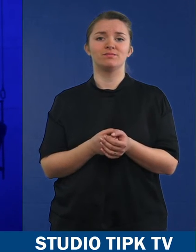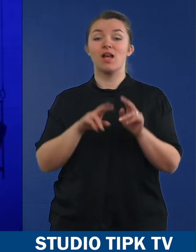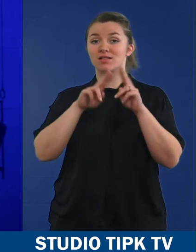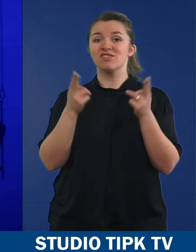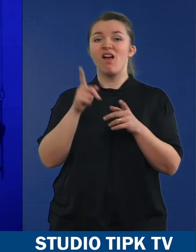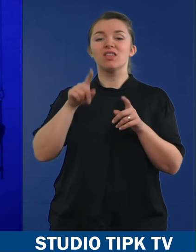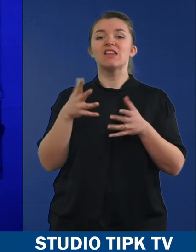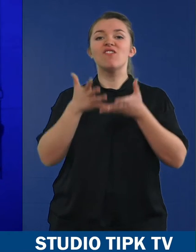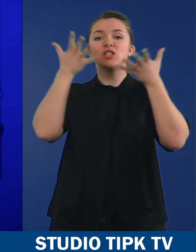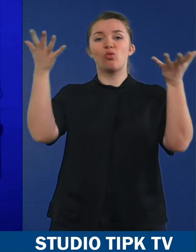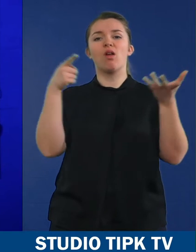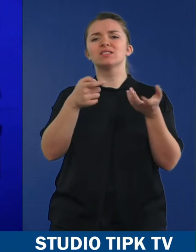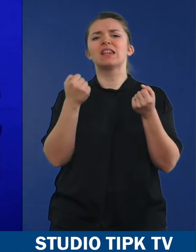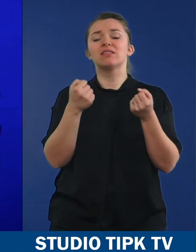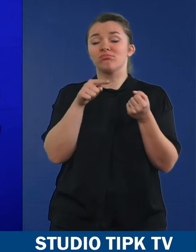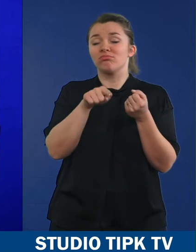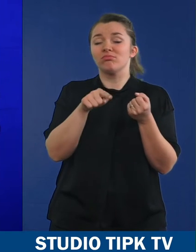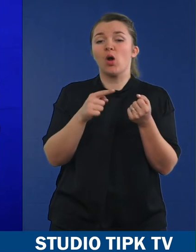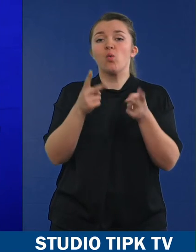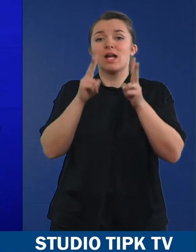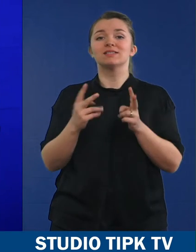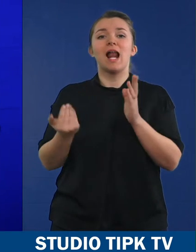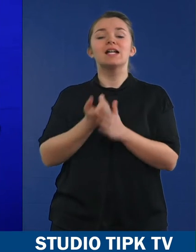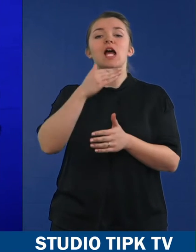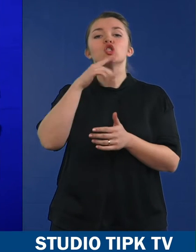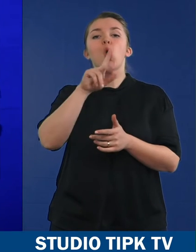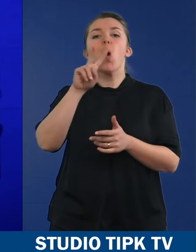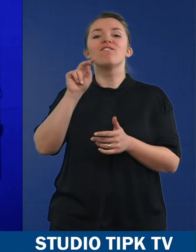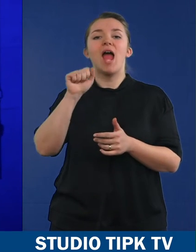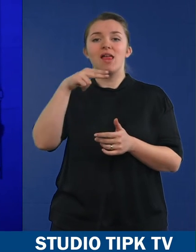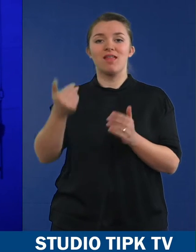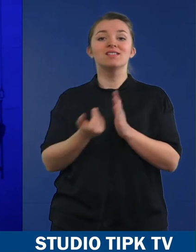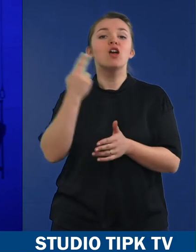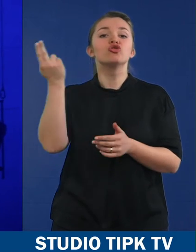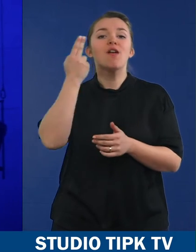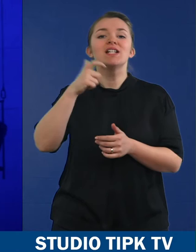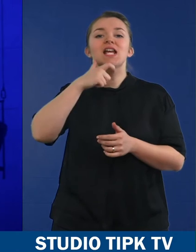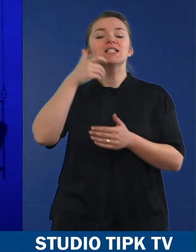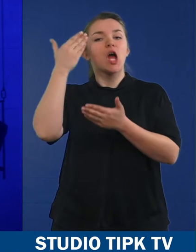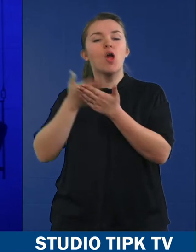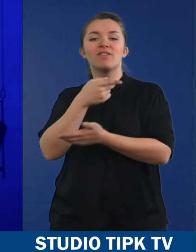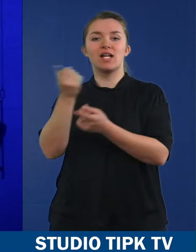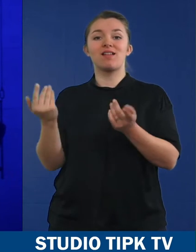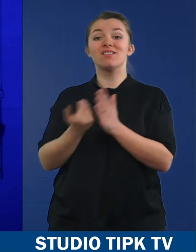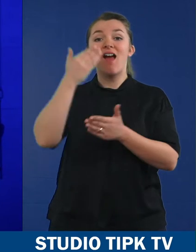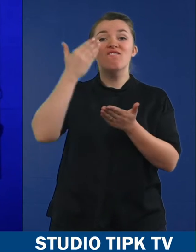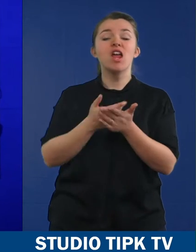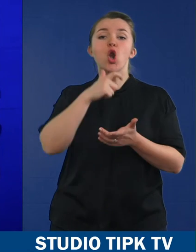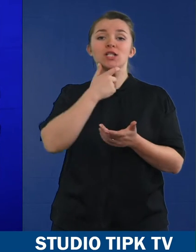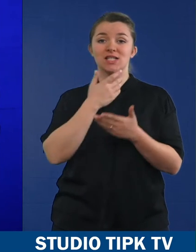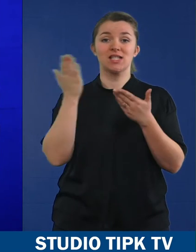Svet in kozmos sta tako nastala za Slovane. Za slovenske staroverce. Za vero